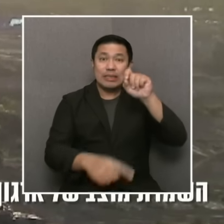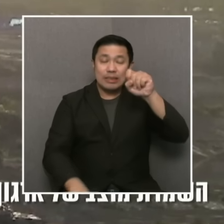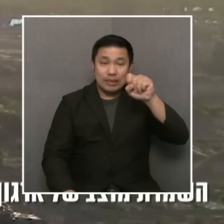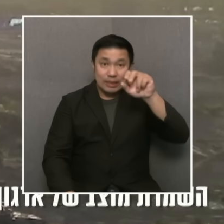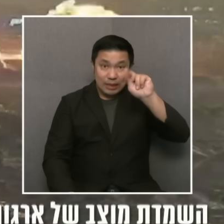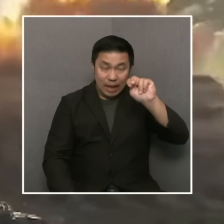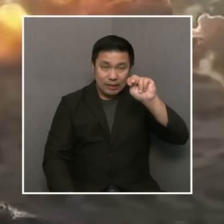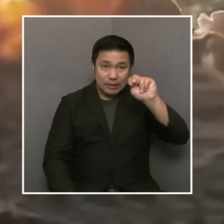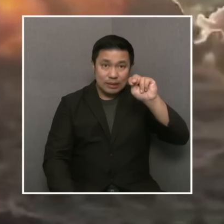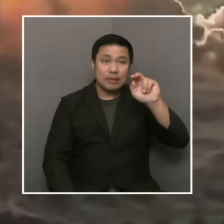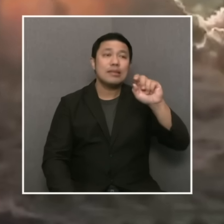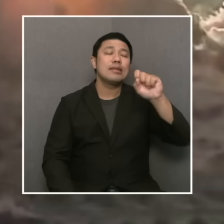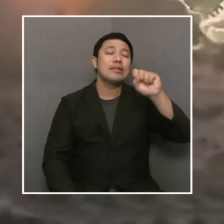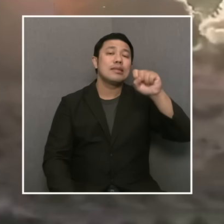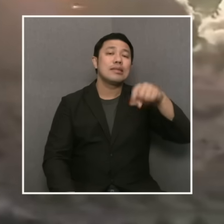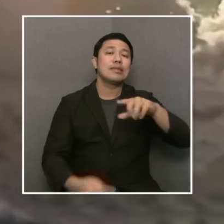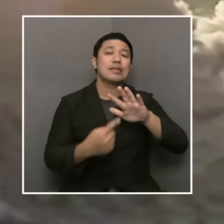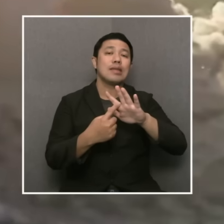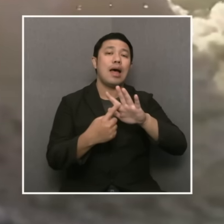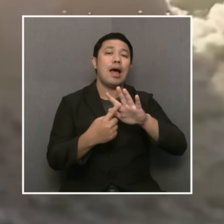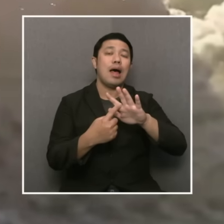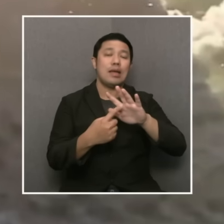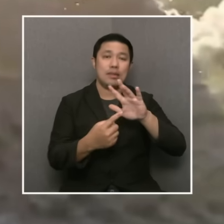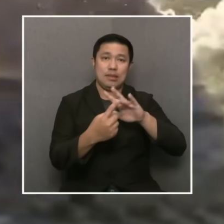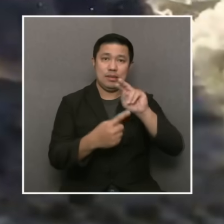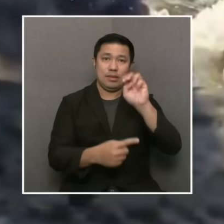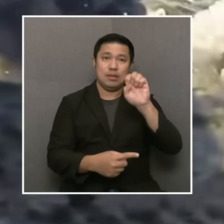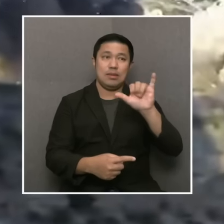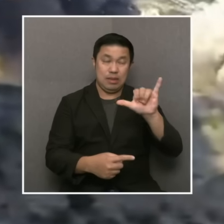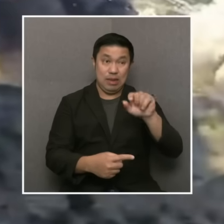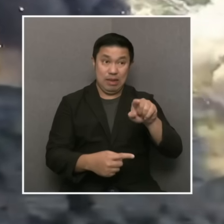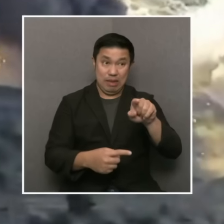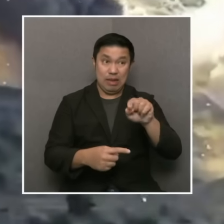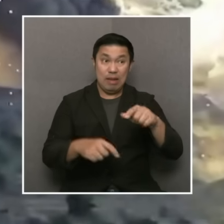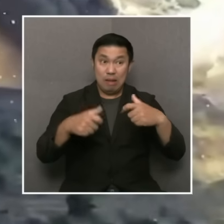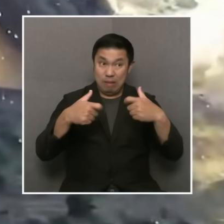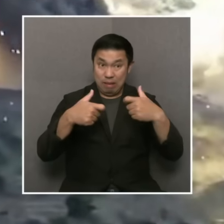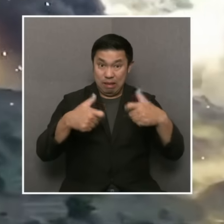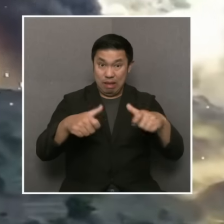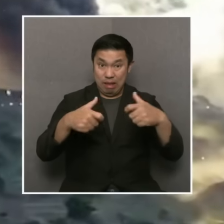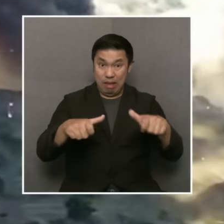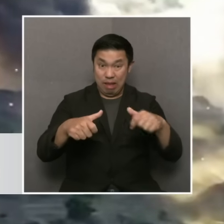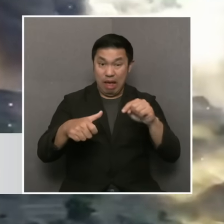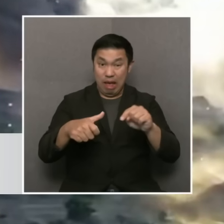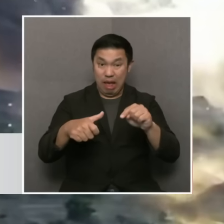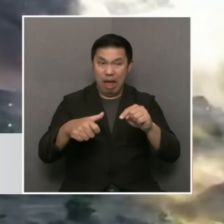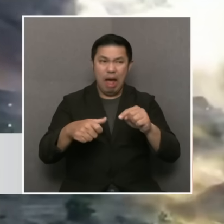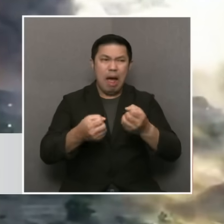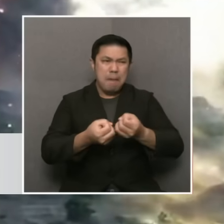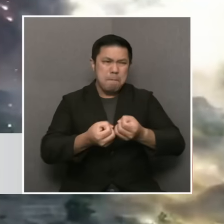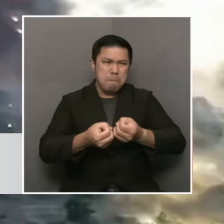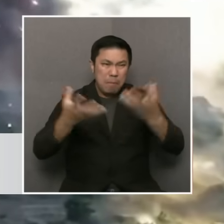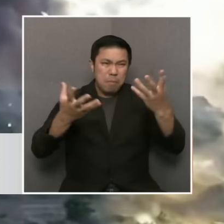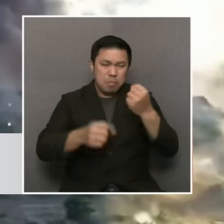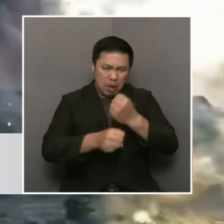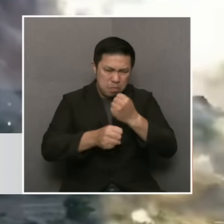โดยกองทัพอิสราเอลเปิดคลิปนาทีที่อิสราเอลระเบิดสถานที่ผลิตอาวุธในฉนวนกาซาเมื่อวานนี้